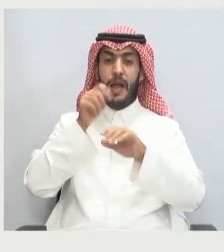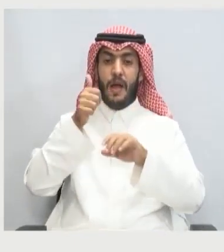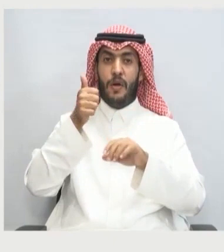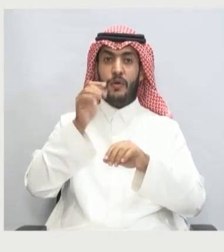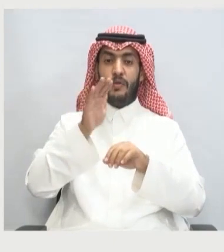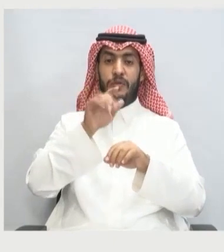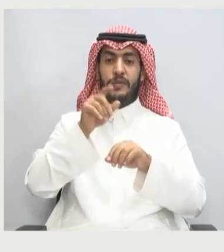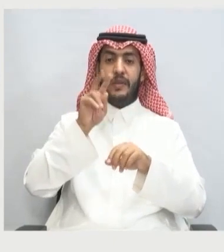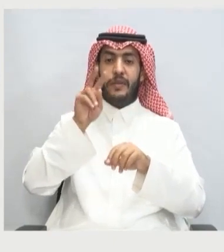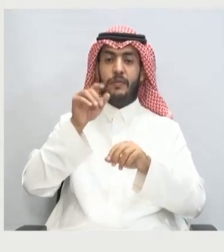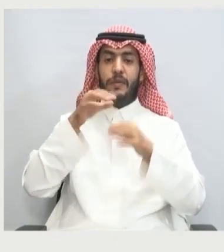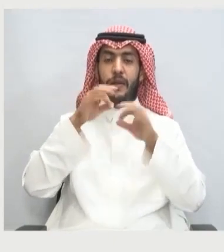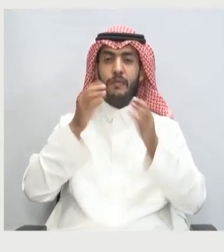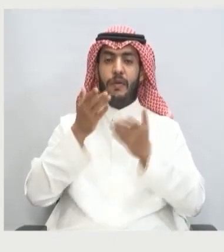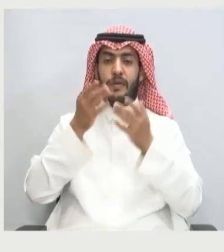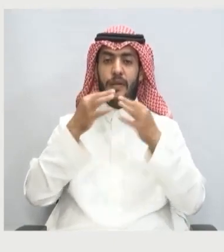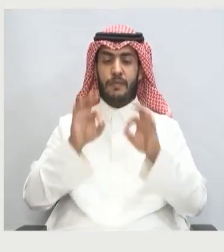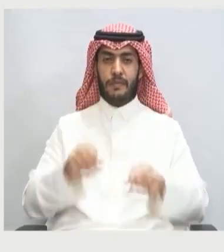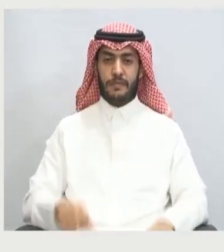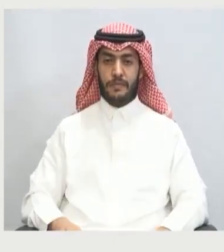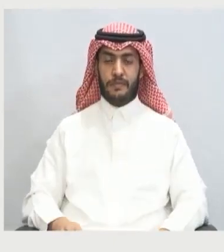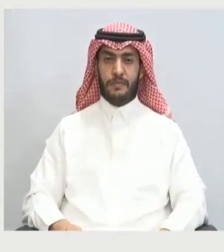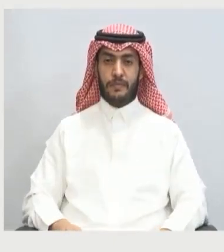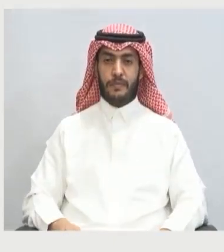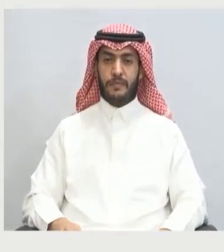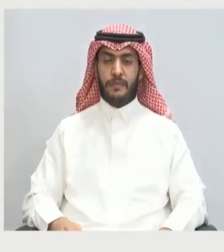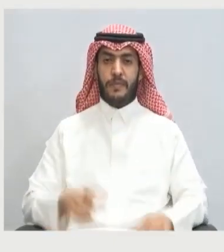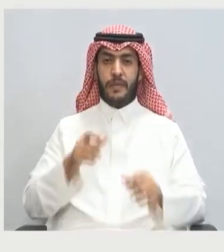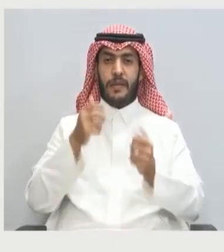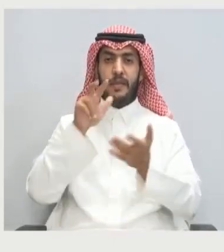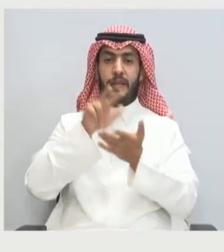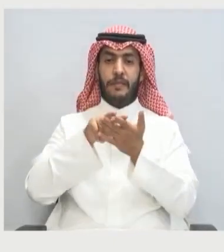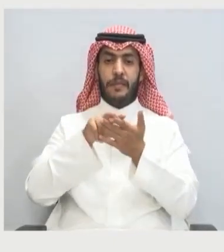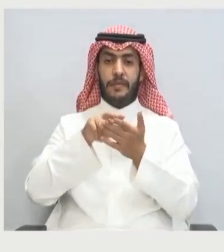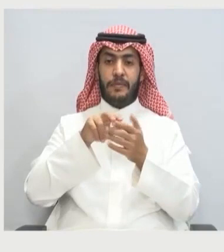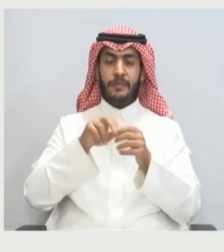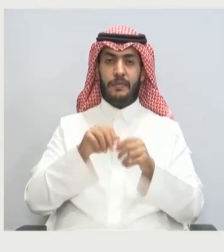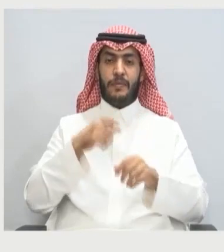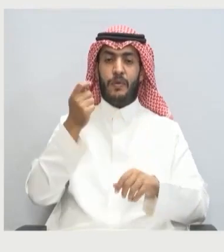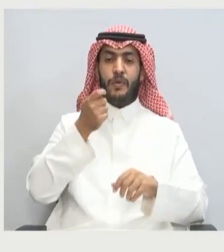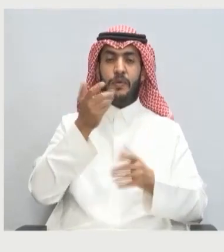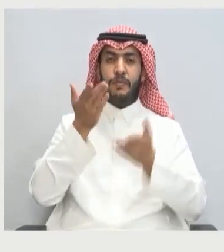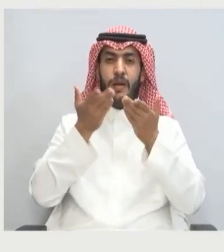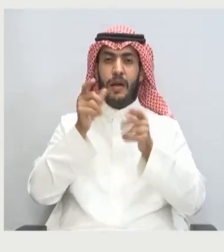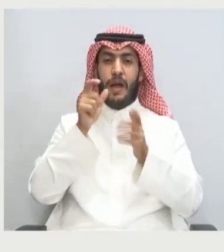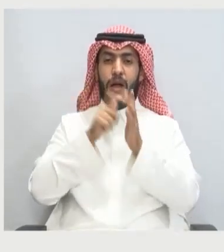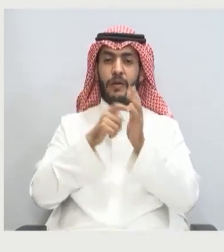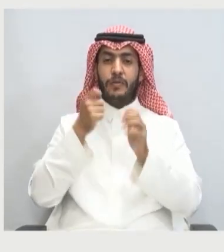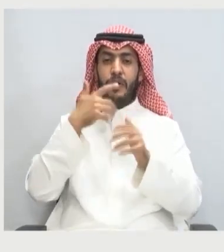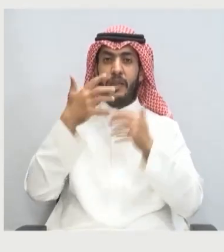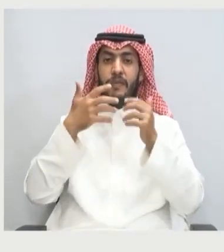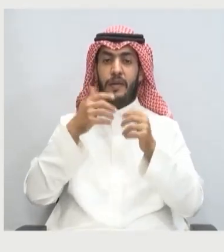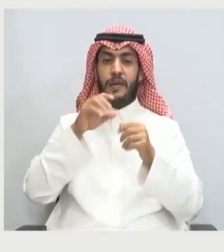مكونات المعادله جميعها سنقوم الان بالتطبيق اكتب معادله قانون سرعه